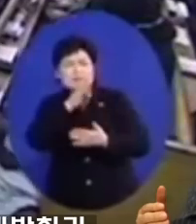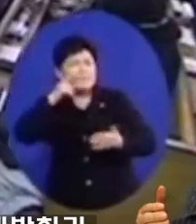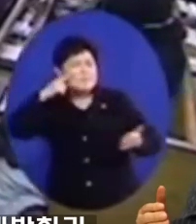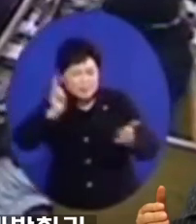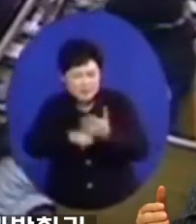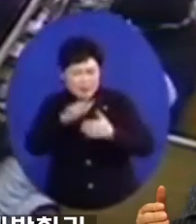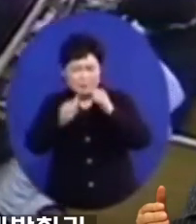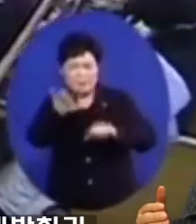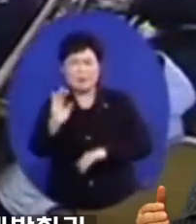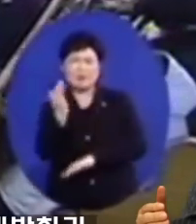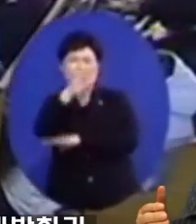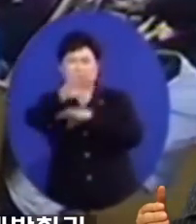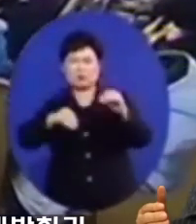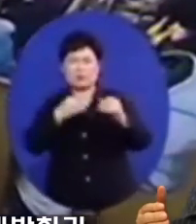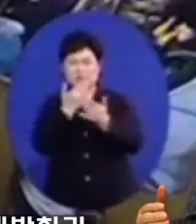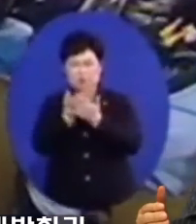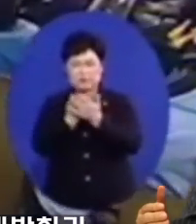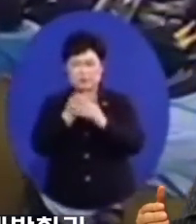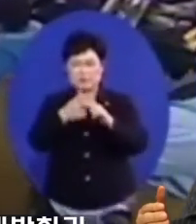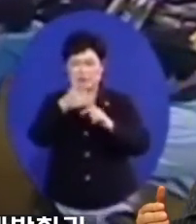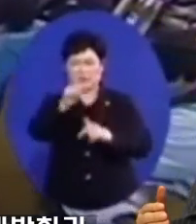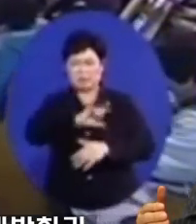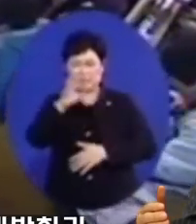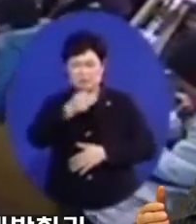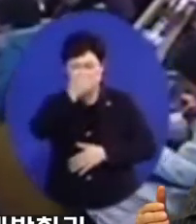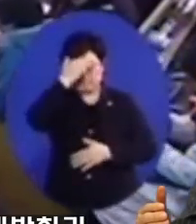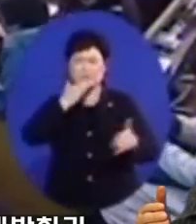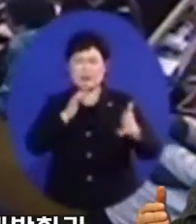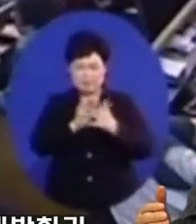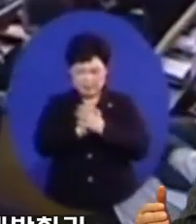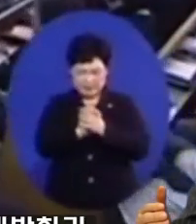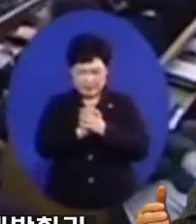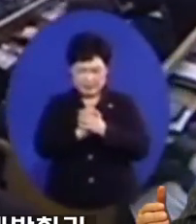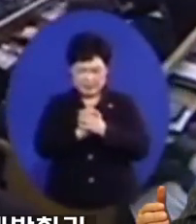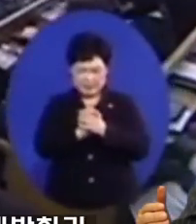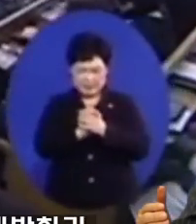발전하여 하나님께 영광 돌리게 도와주시옵소서. 예수님 이름으로 기도합니다. 아멘.